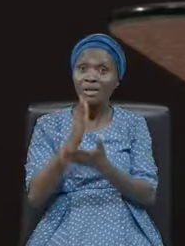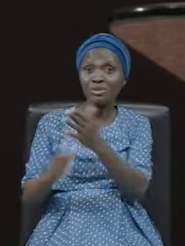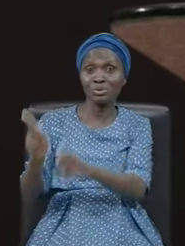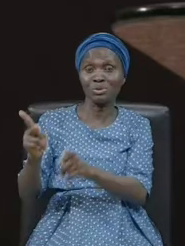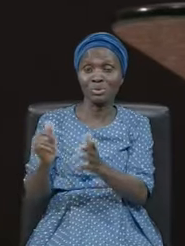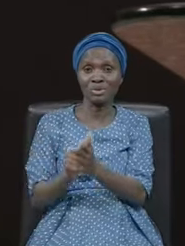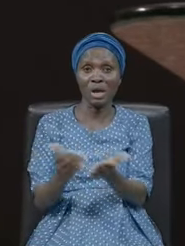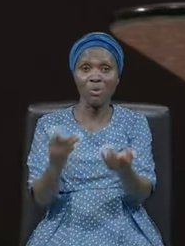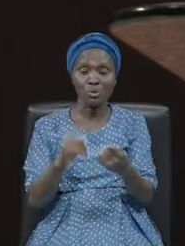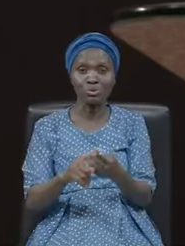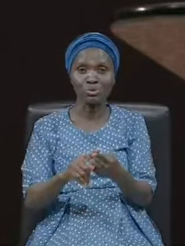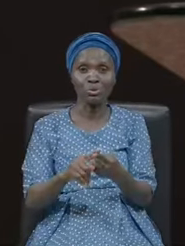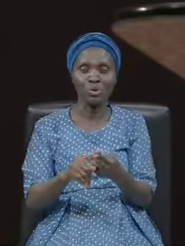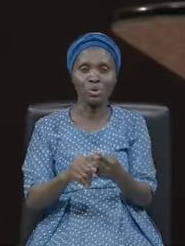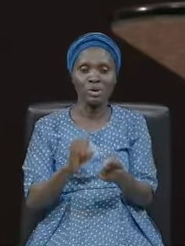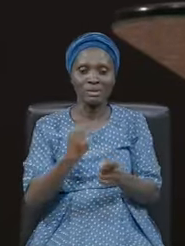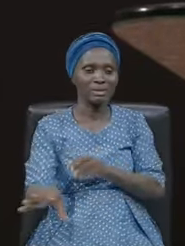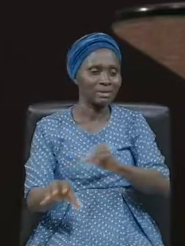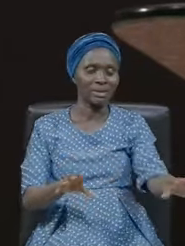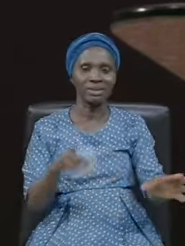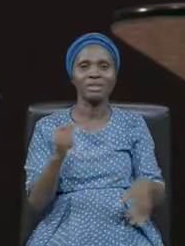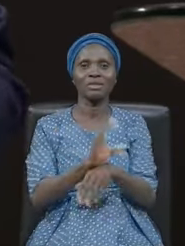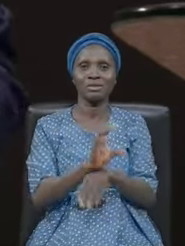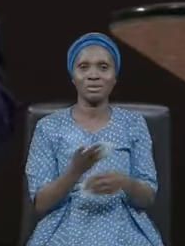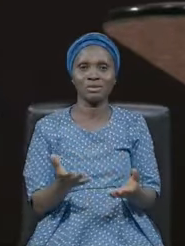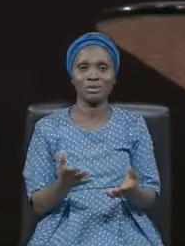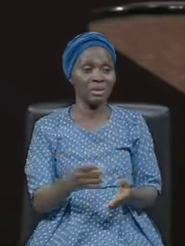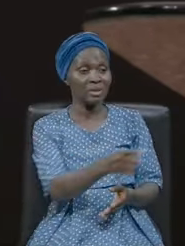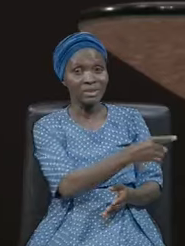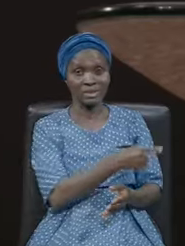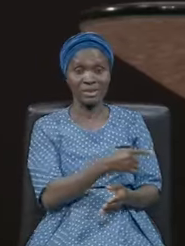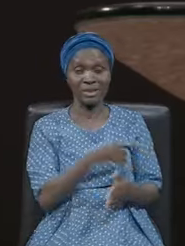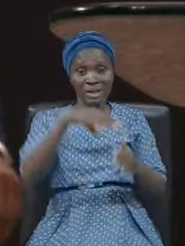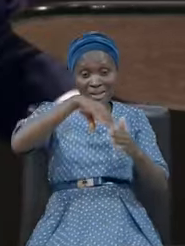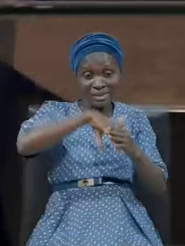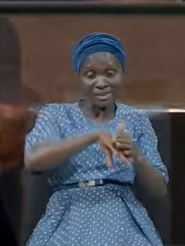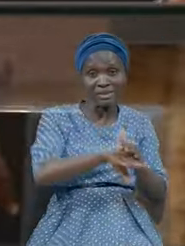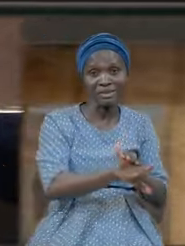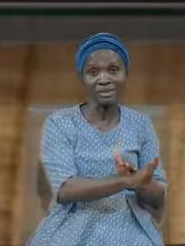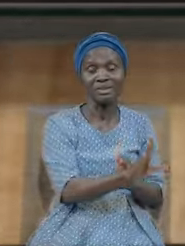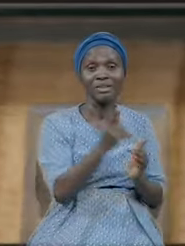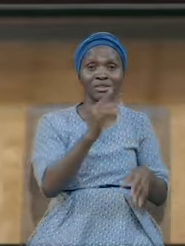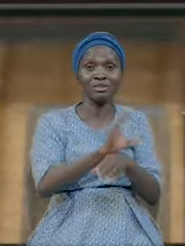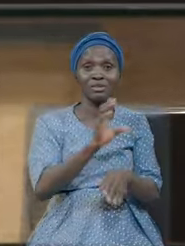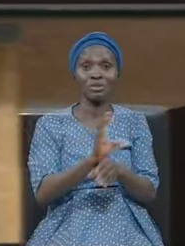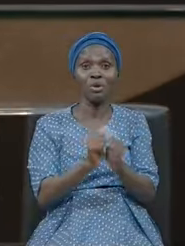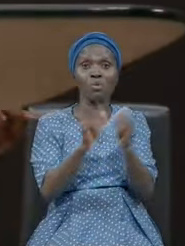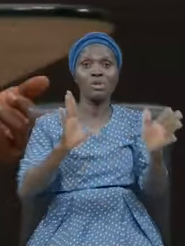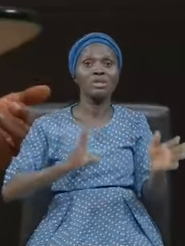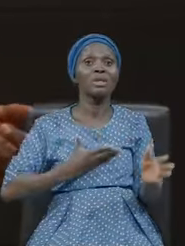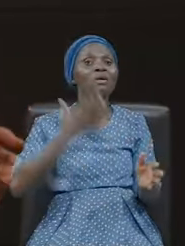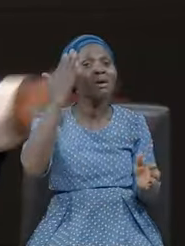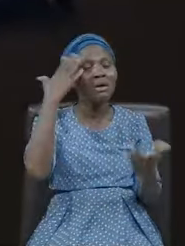votre pasteur a immigré en Angleterre sont des gens qui s'infiltrent et disent aux autres les